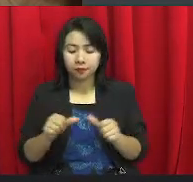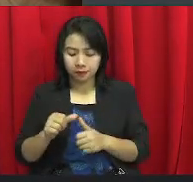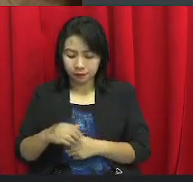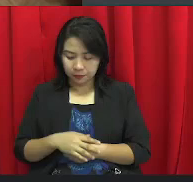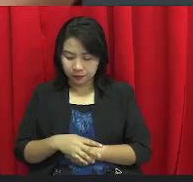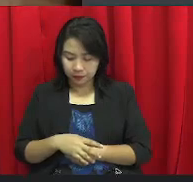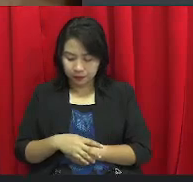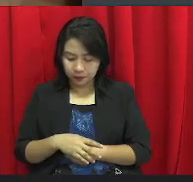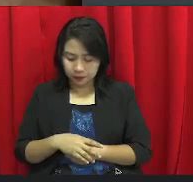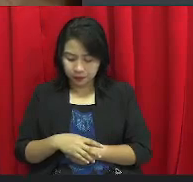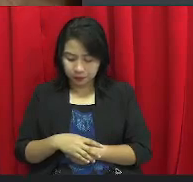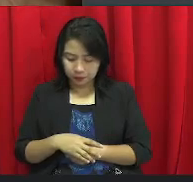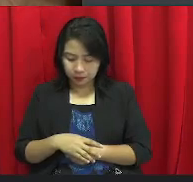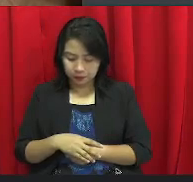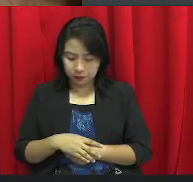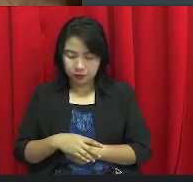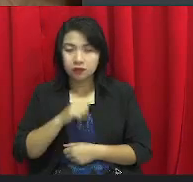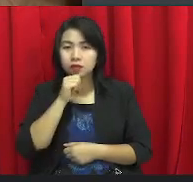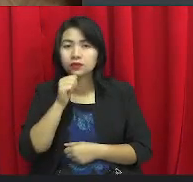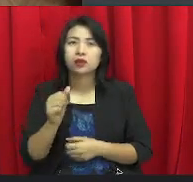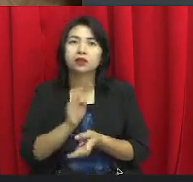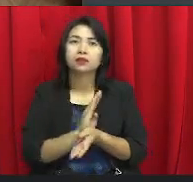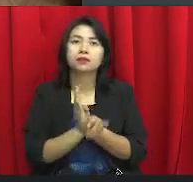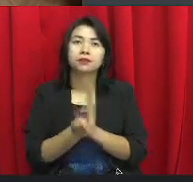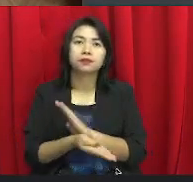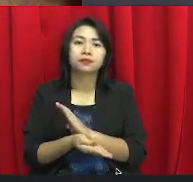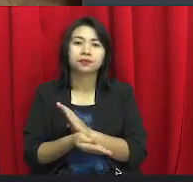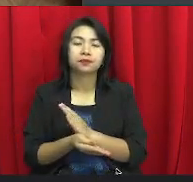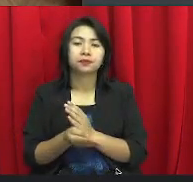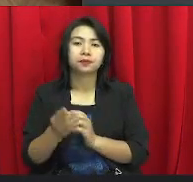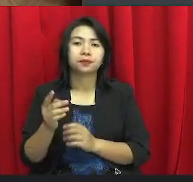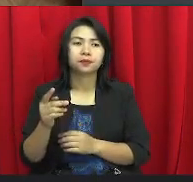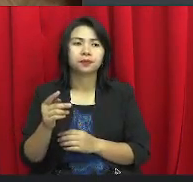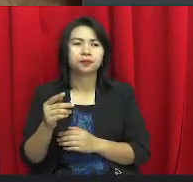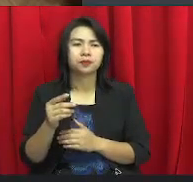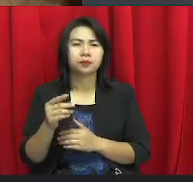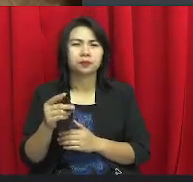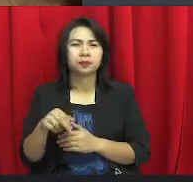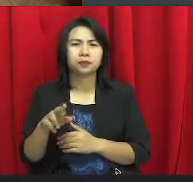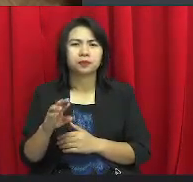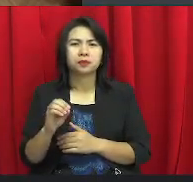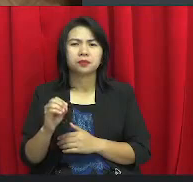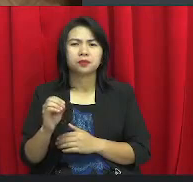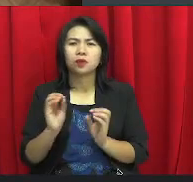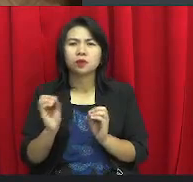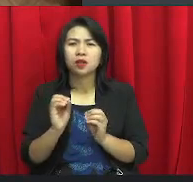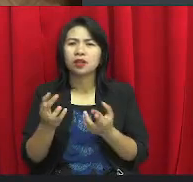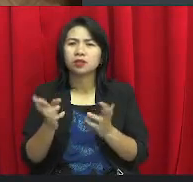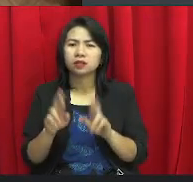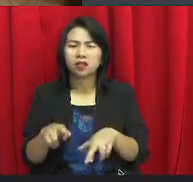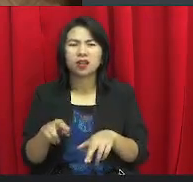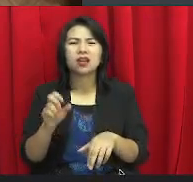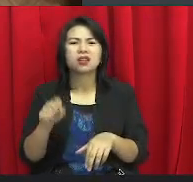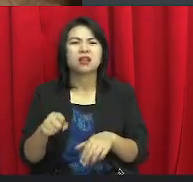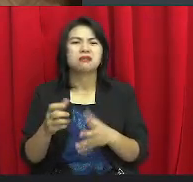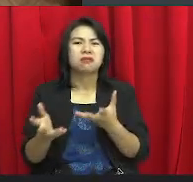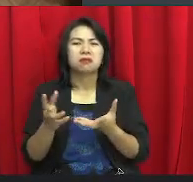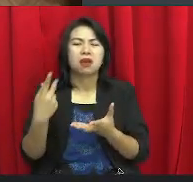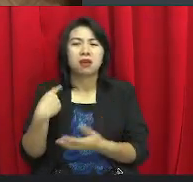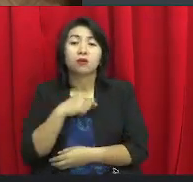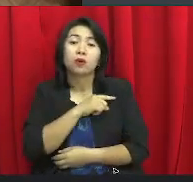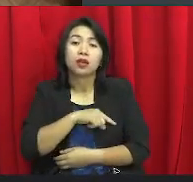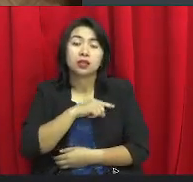magiging hindi rin produktibo. Hindi po lalago, may quantity, pero yung quality